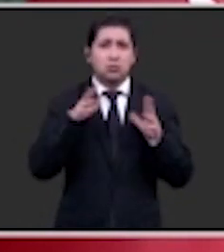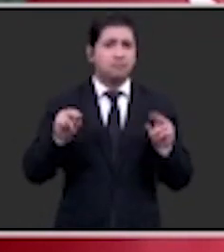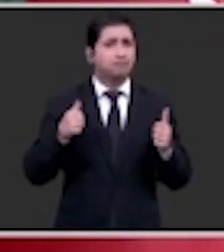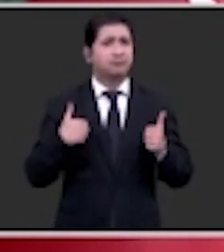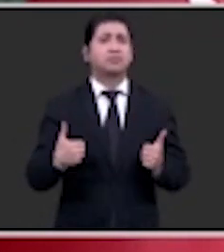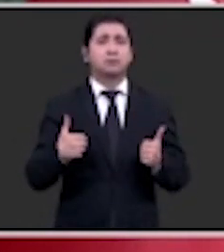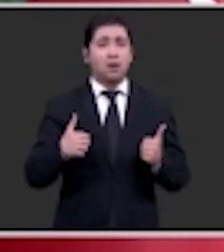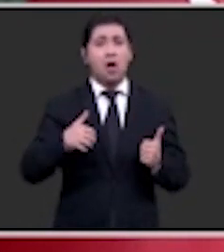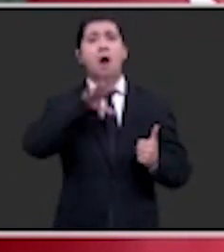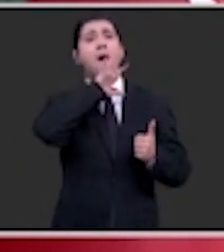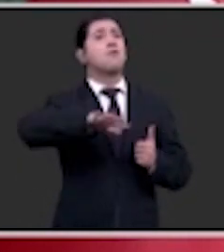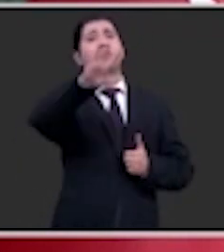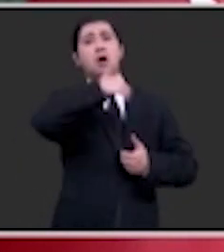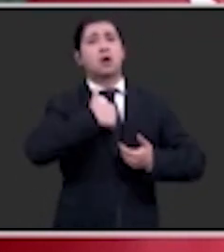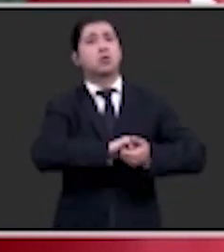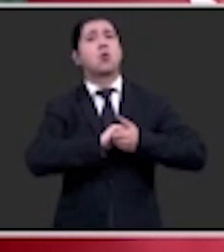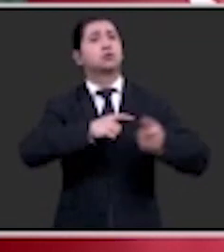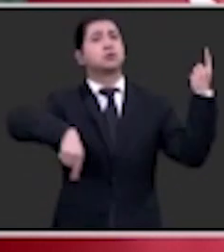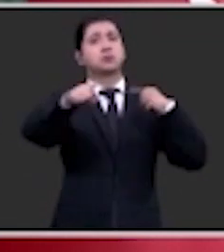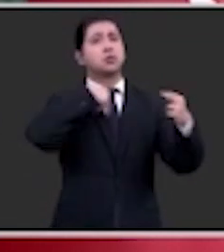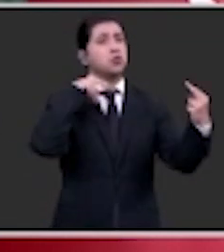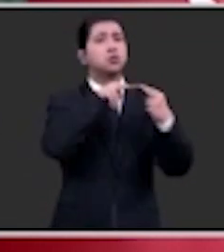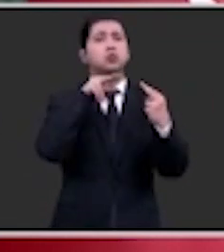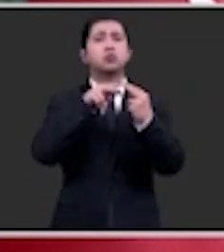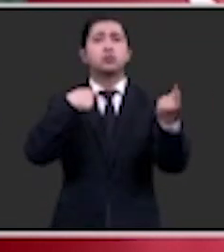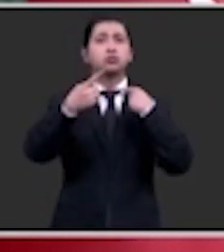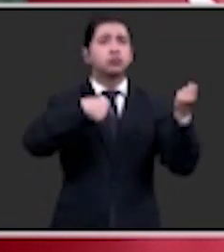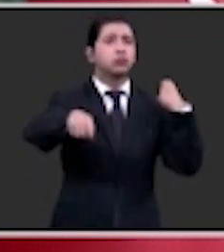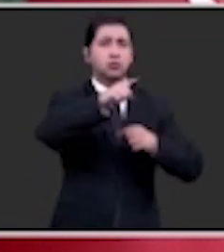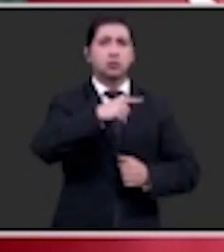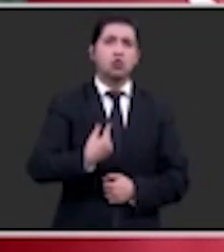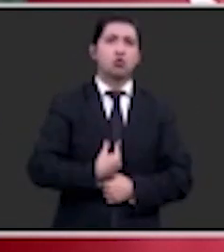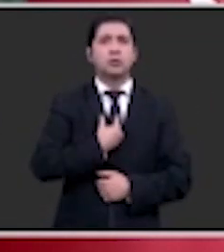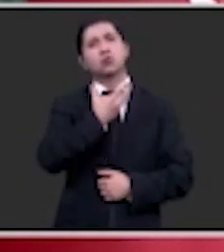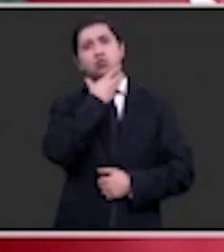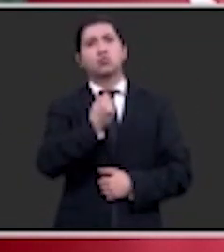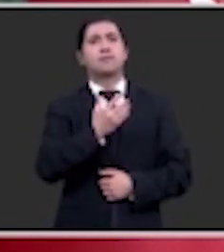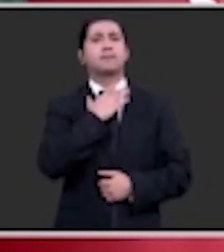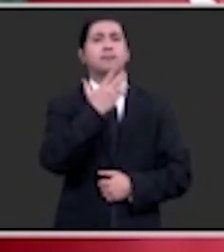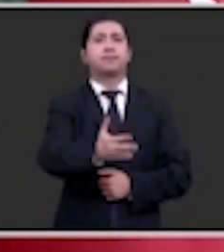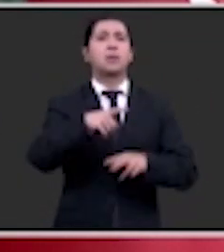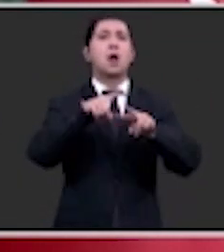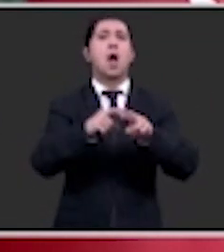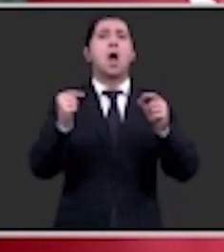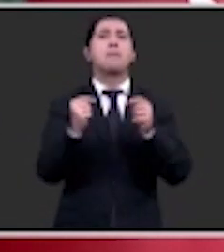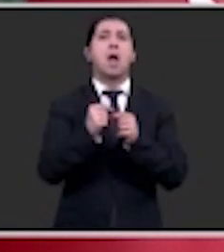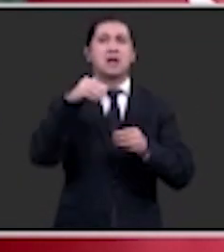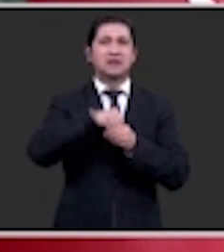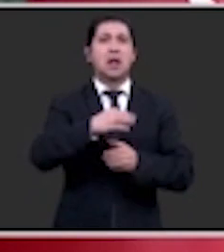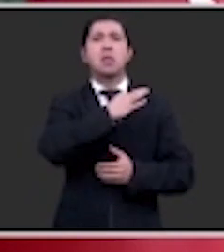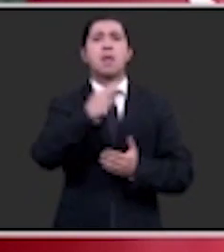özellikle Avrupalı dostlarımızla yaptığımız görüşmelerden Ümit var Avrupa Birliği'ne